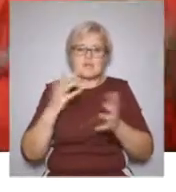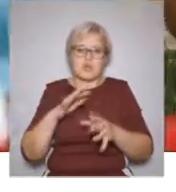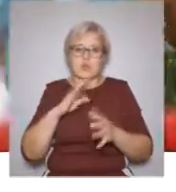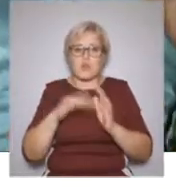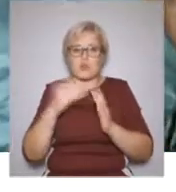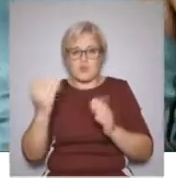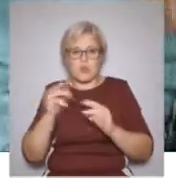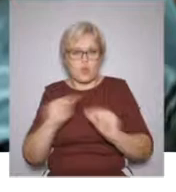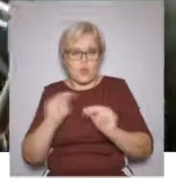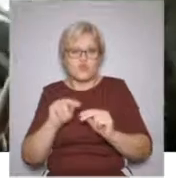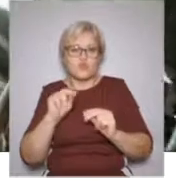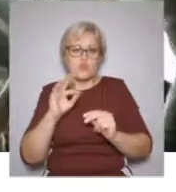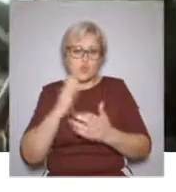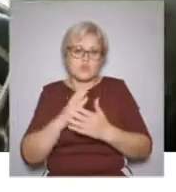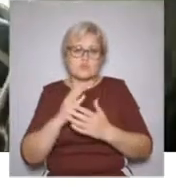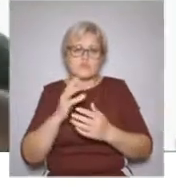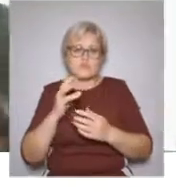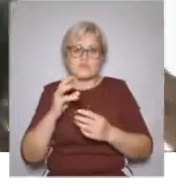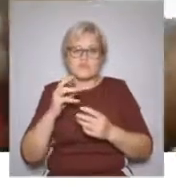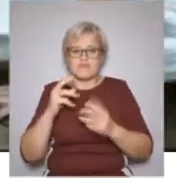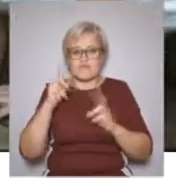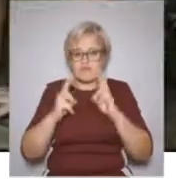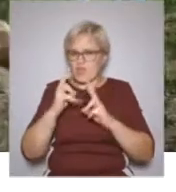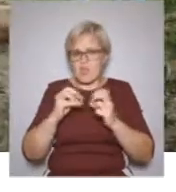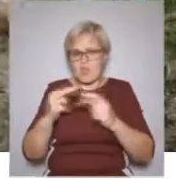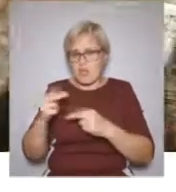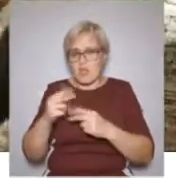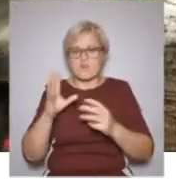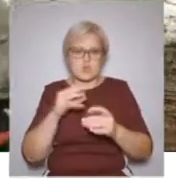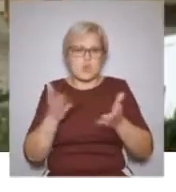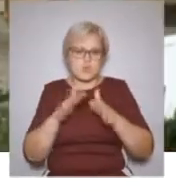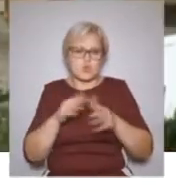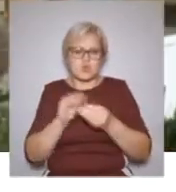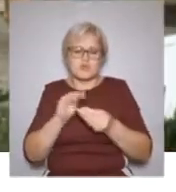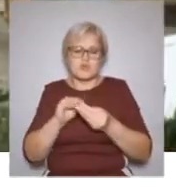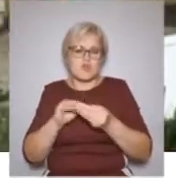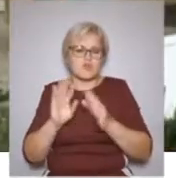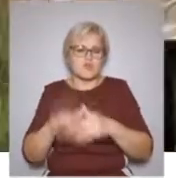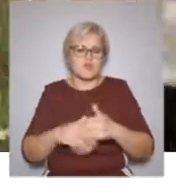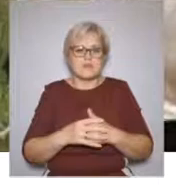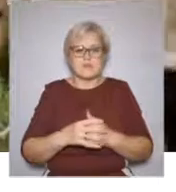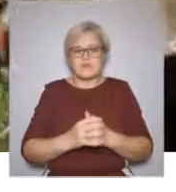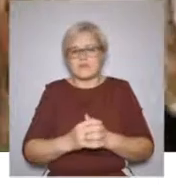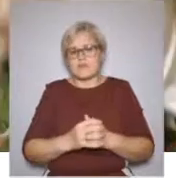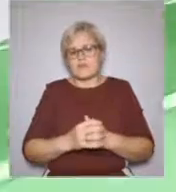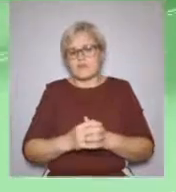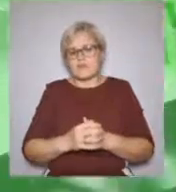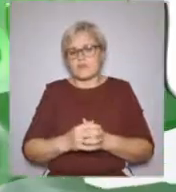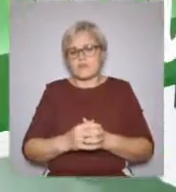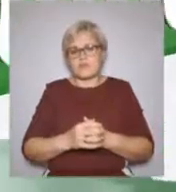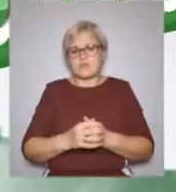и он нас всех переводит то есть мы остаемся под его руководством то есть методика меняется все стоит